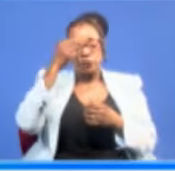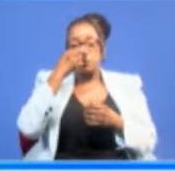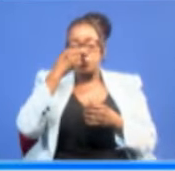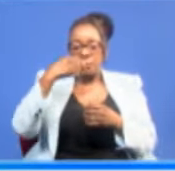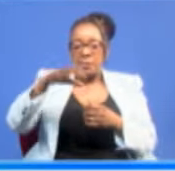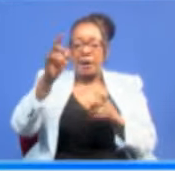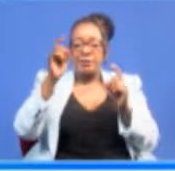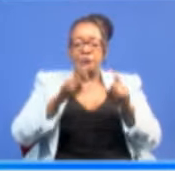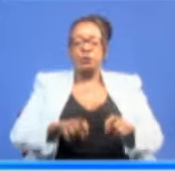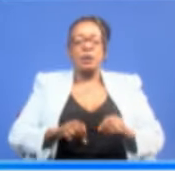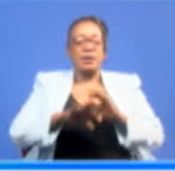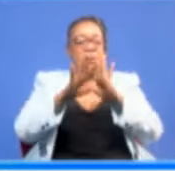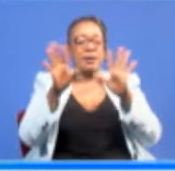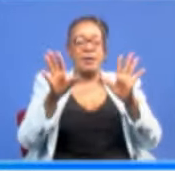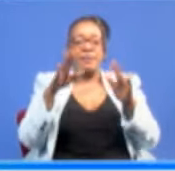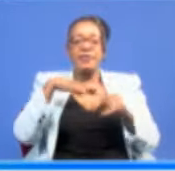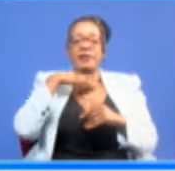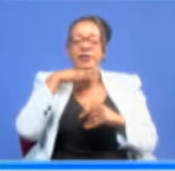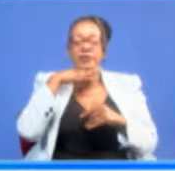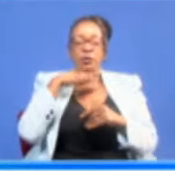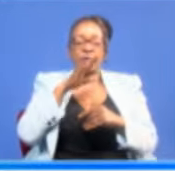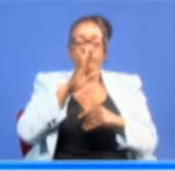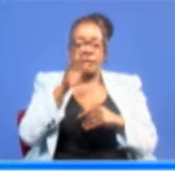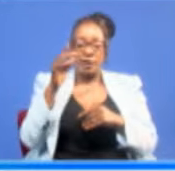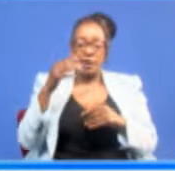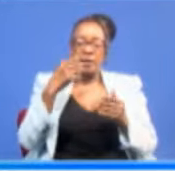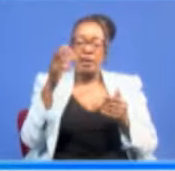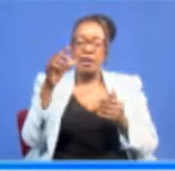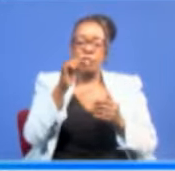kuweka wazi matukio ya vifo vya Githurai.